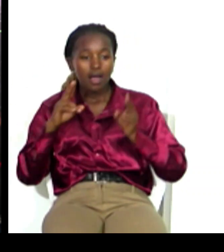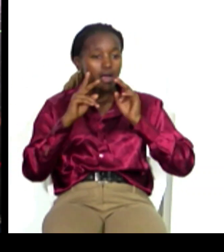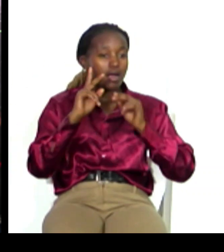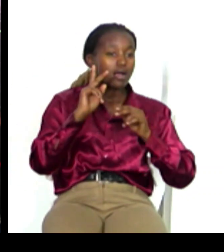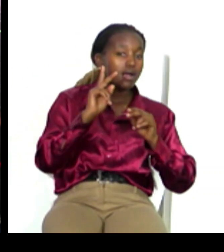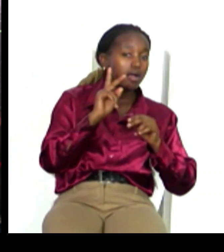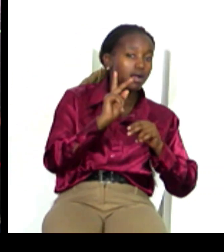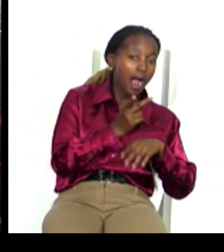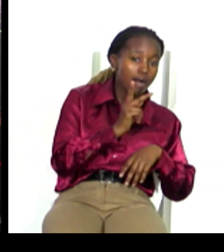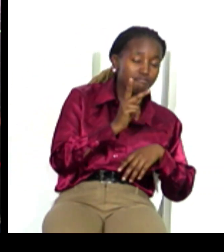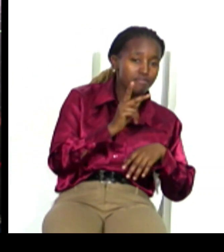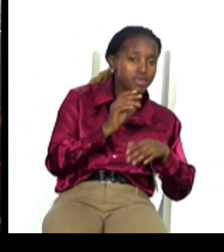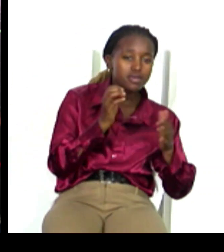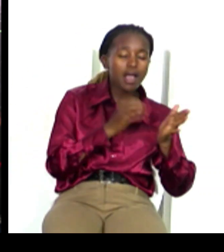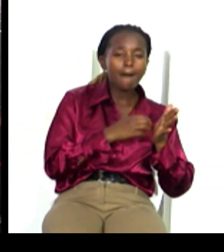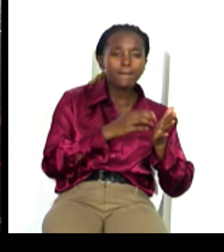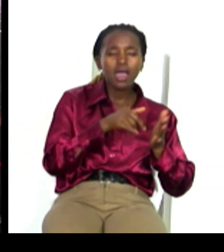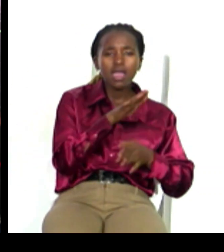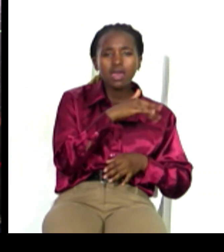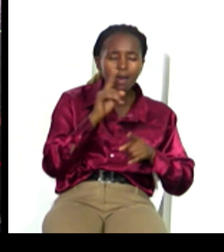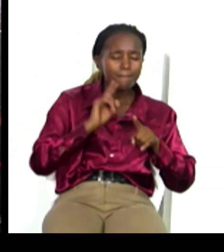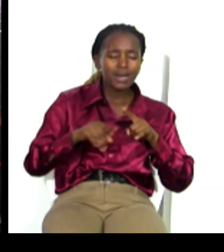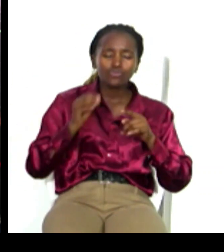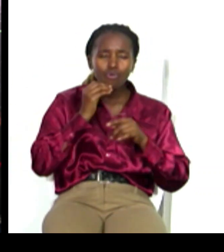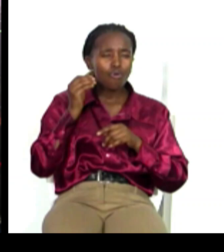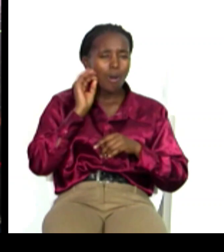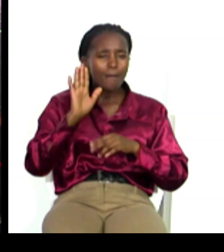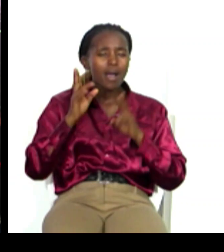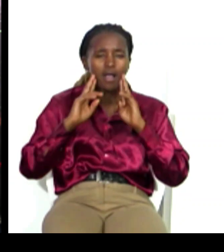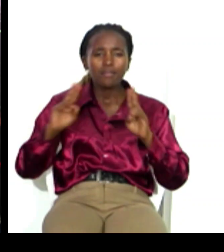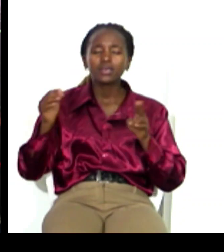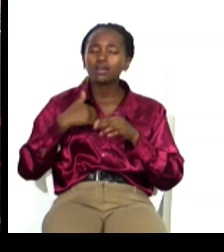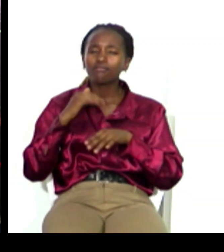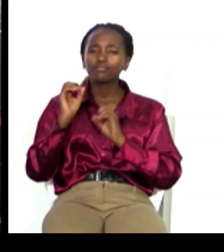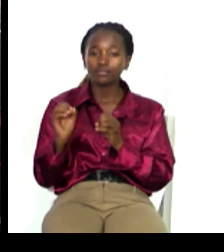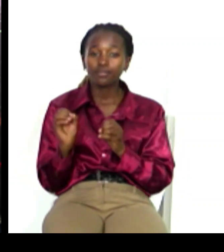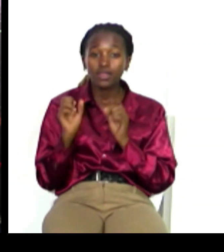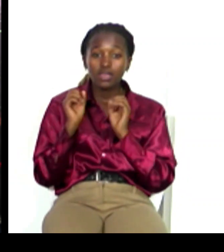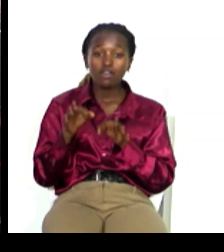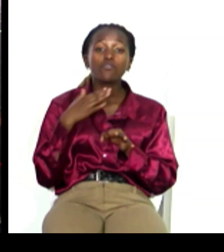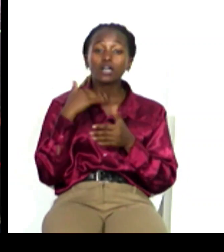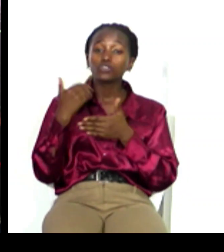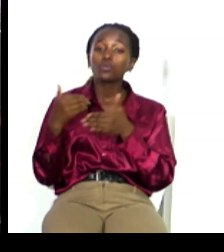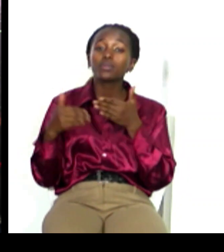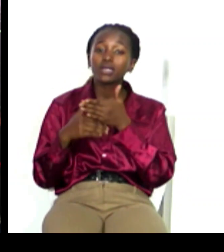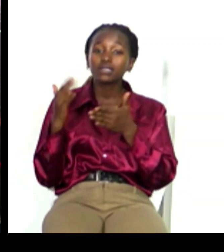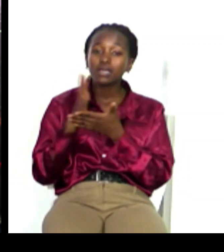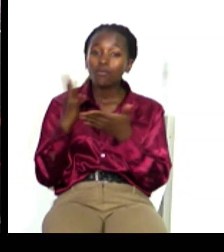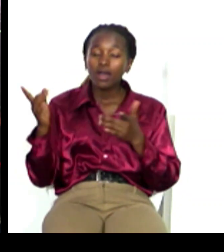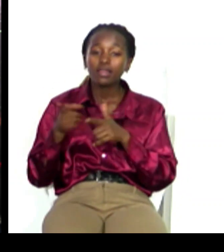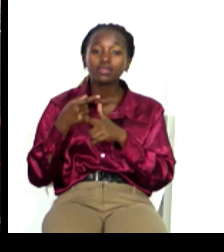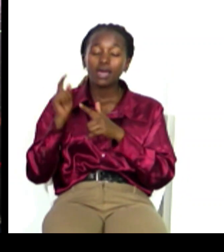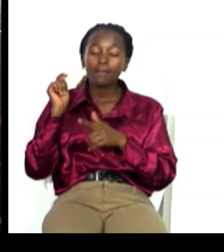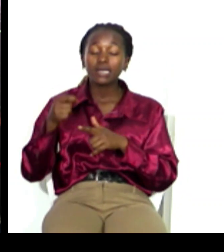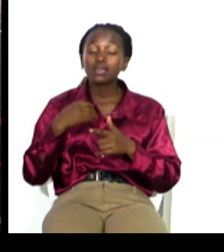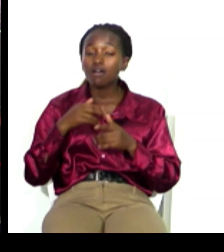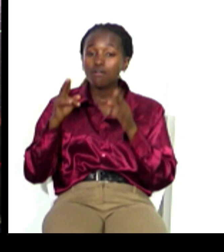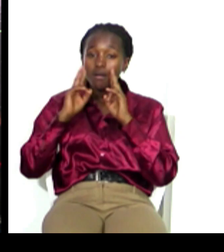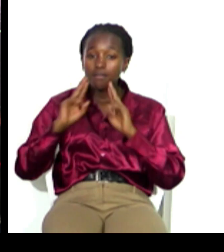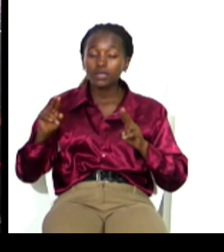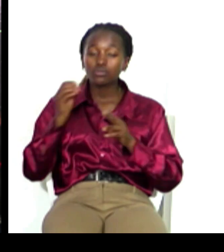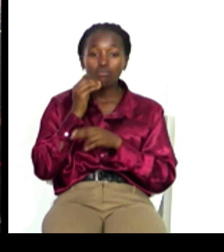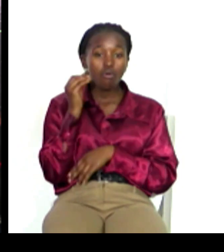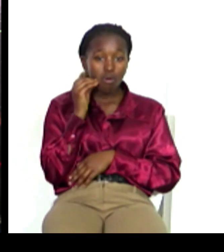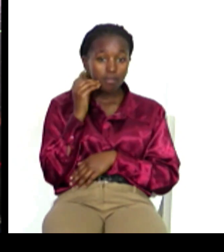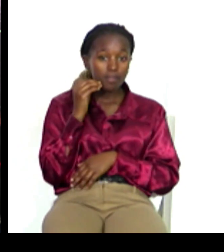kwako nyumbani. Hata kama baba ukitaka kutengeneza mahali unaanzanga na kwako ndio utoke nje. Kwako kama haijakuwa smart,